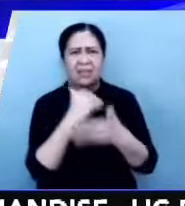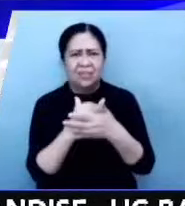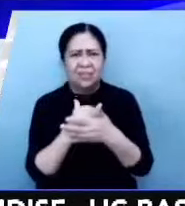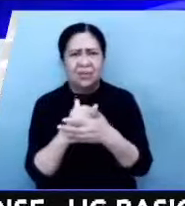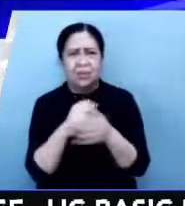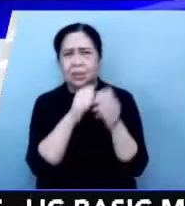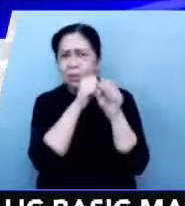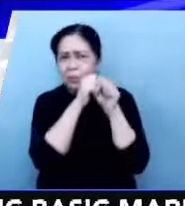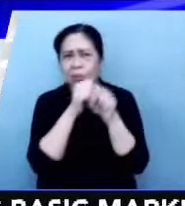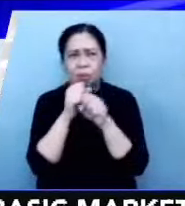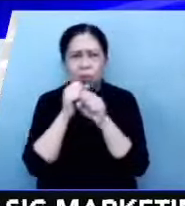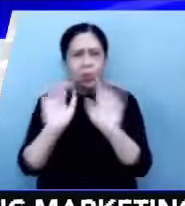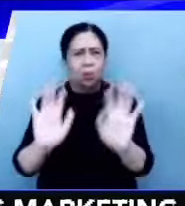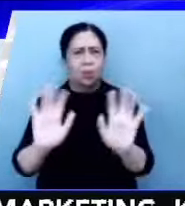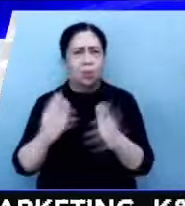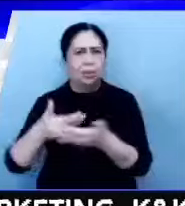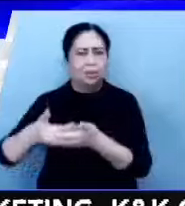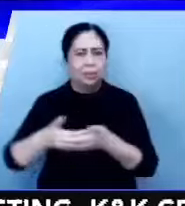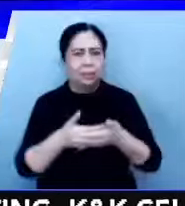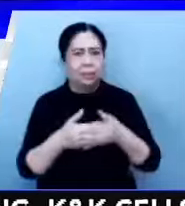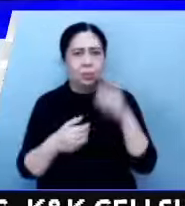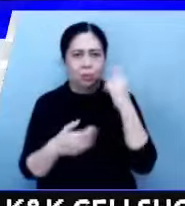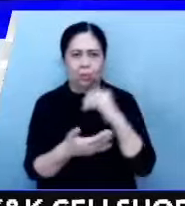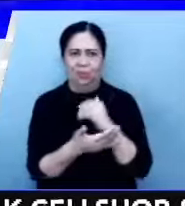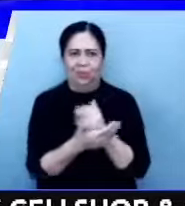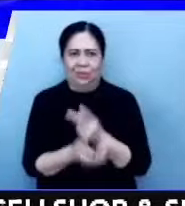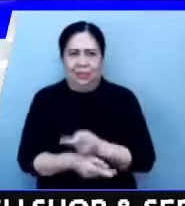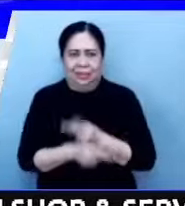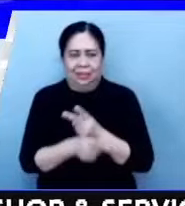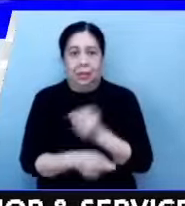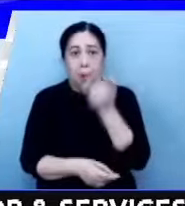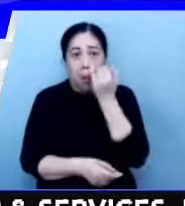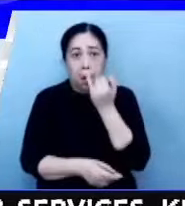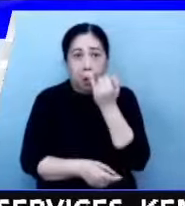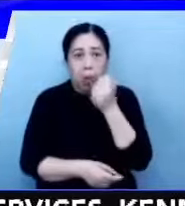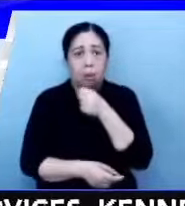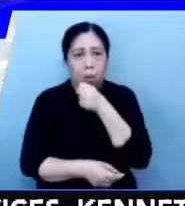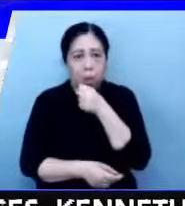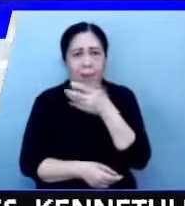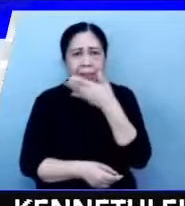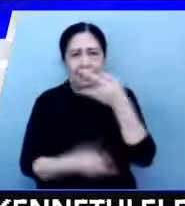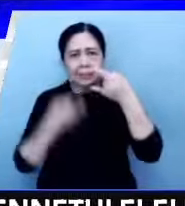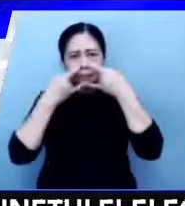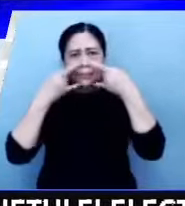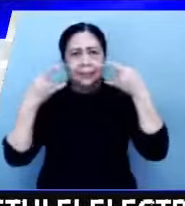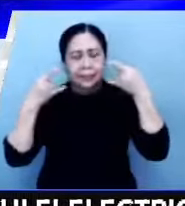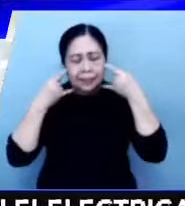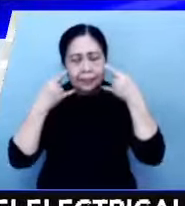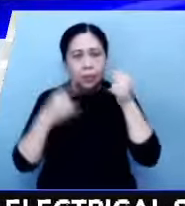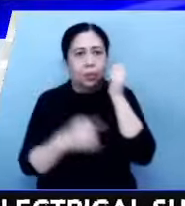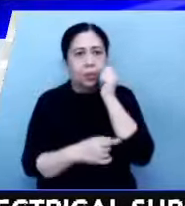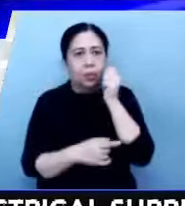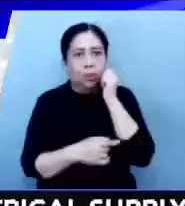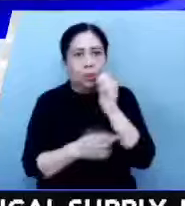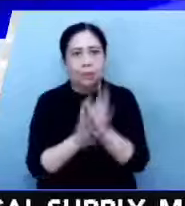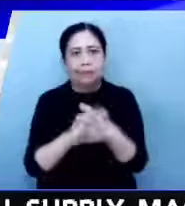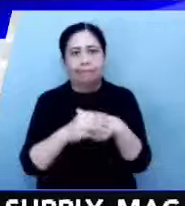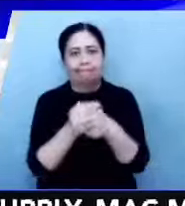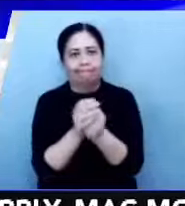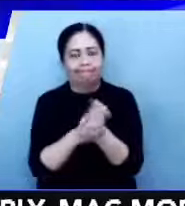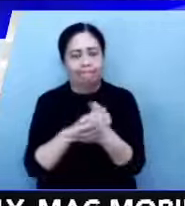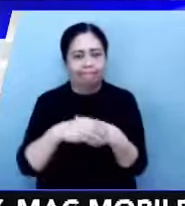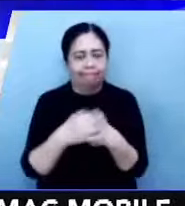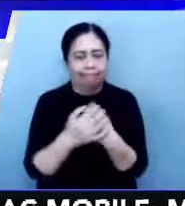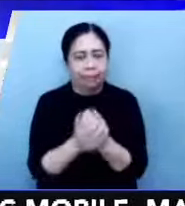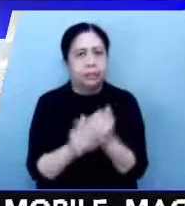mga sanggol bilang pag-iingat. Kung may sipon o ubo, magsuot ng face mask. Palagi rin daw maghugas ng kamay. Inaasahan naman